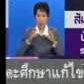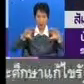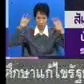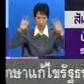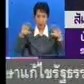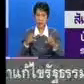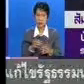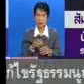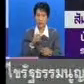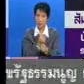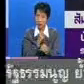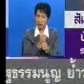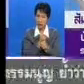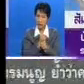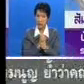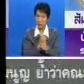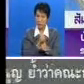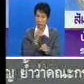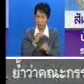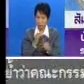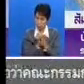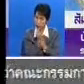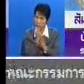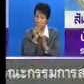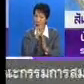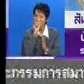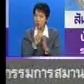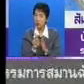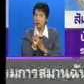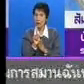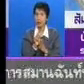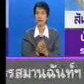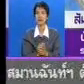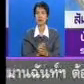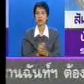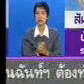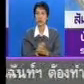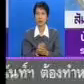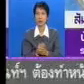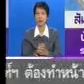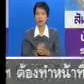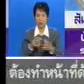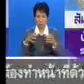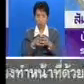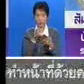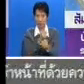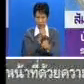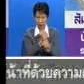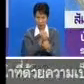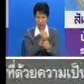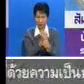รือไม่ทางกรมมองเรื่องนี้ยังไงฮะ เรียนว่านะคะในส่วนของคณะทำงานชุดเฉพาะกิจชุดนี้นะคะ